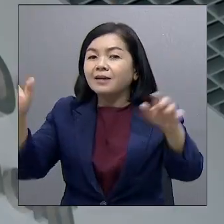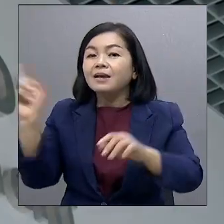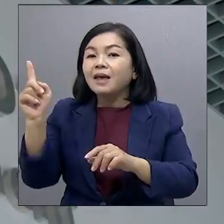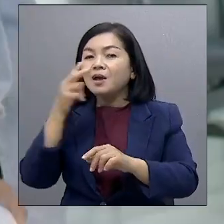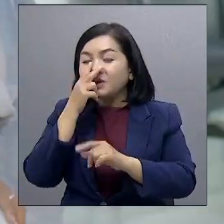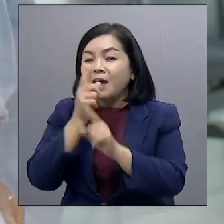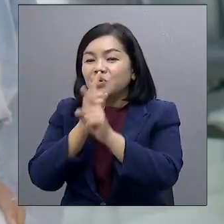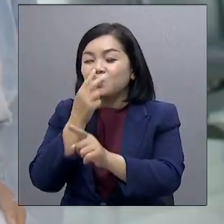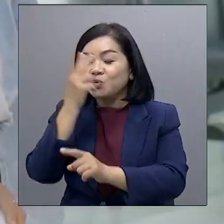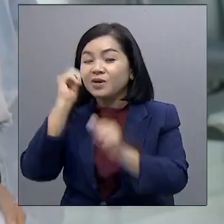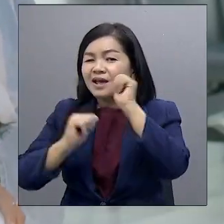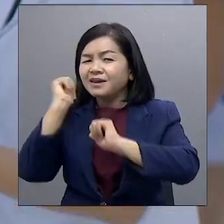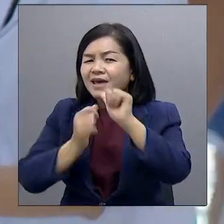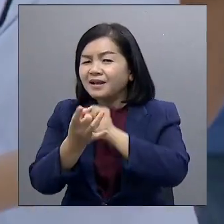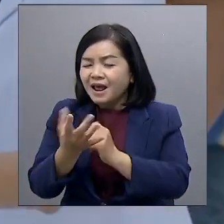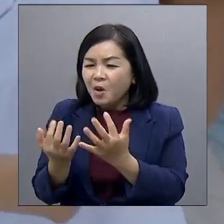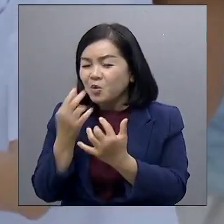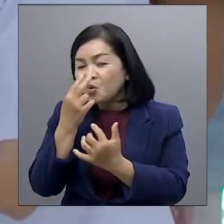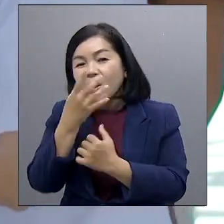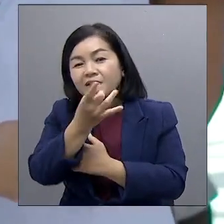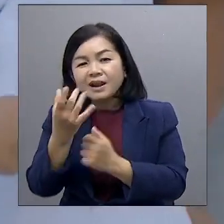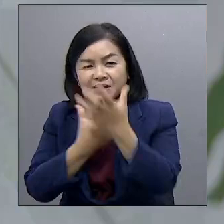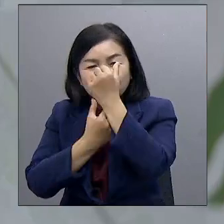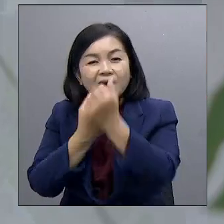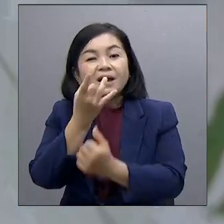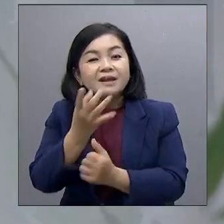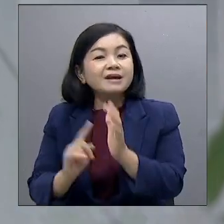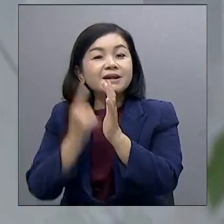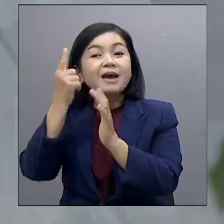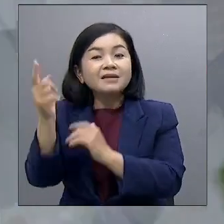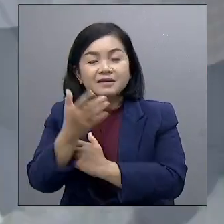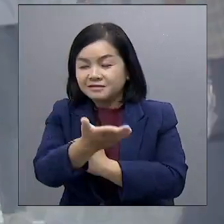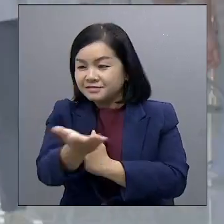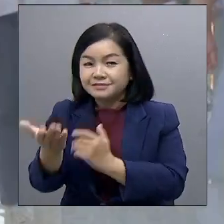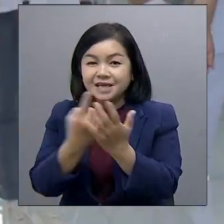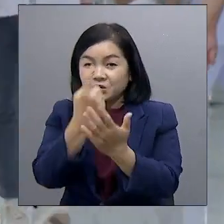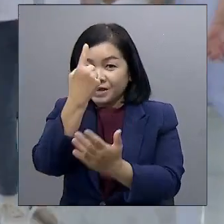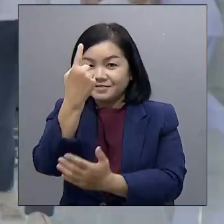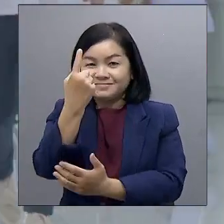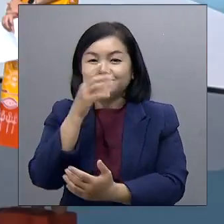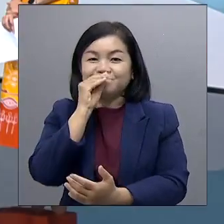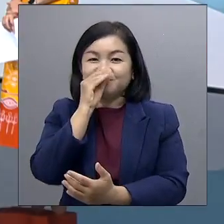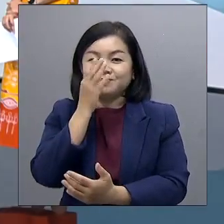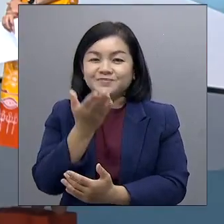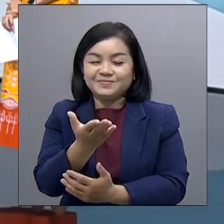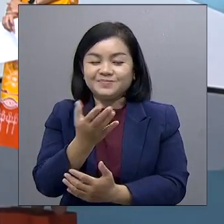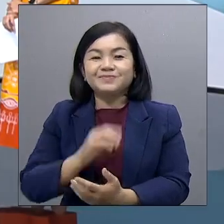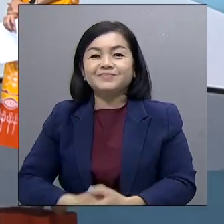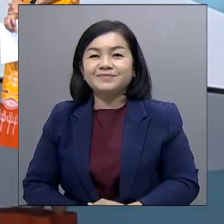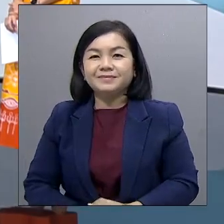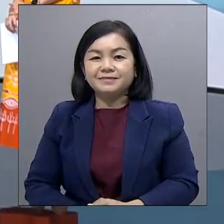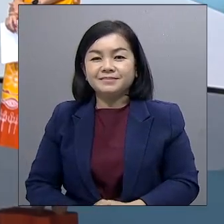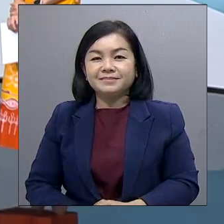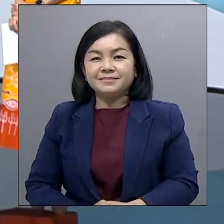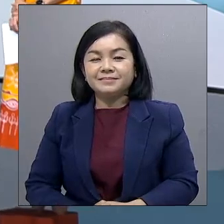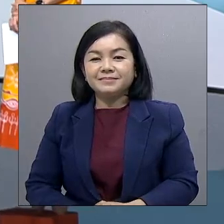อยากให้ติดตามอะไรลุ้นตรงไหนมีอะไรน่าติดตามในตอนแรกใครก็ได้ครับตัวแทนเชิญเลยฮะเริ่มเลยออเป่าหญิงฉุบมาแล้วหรอ